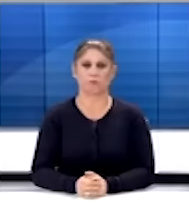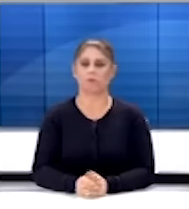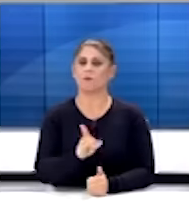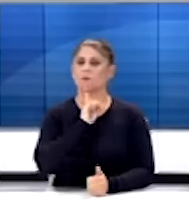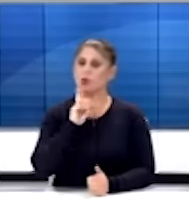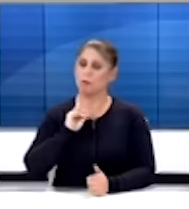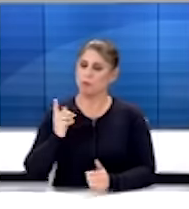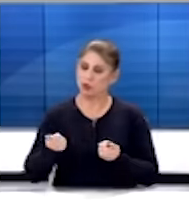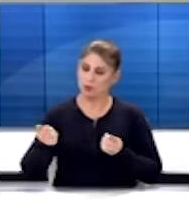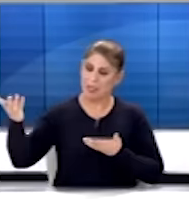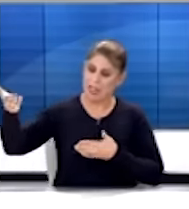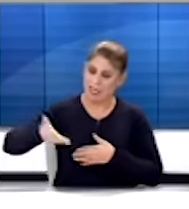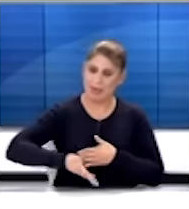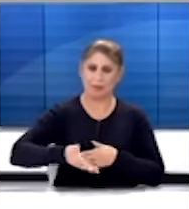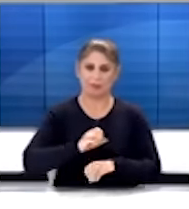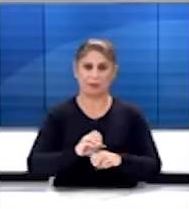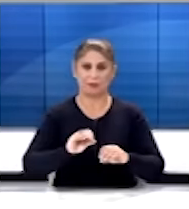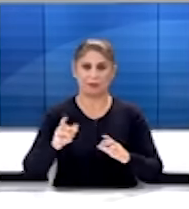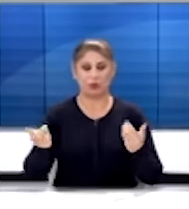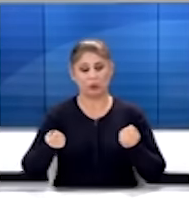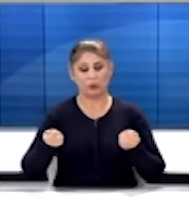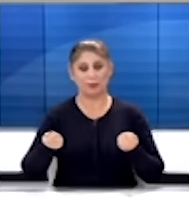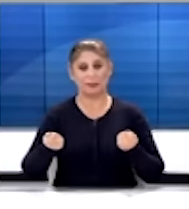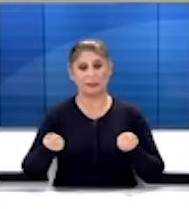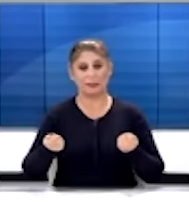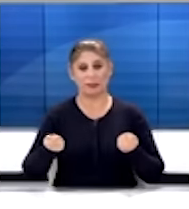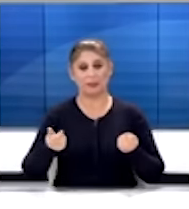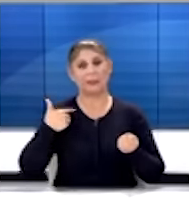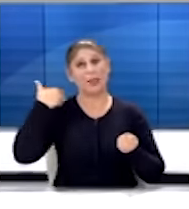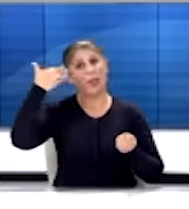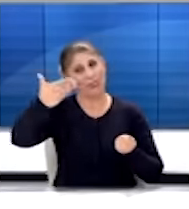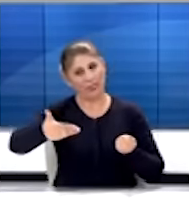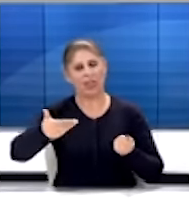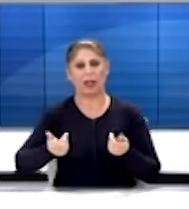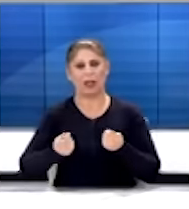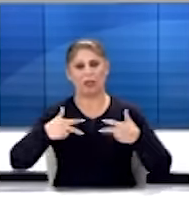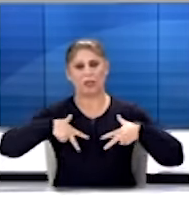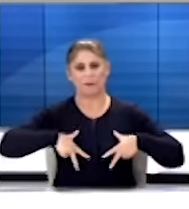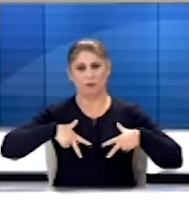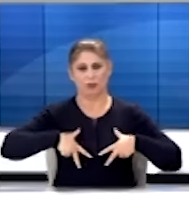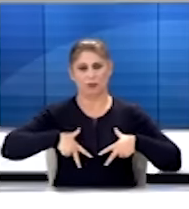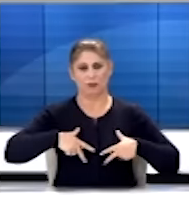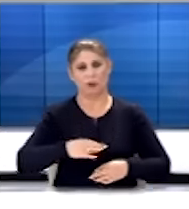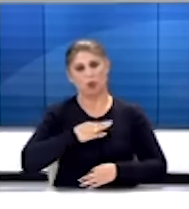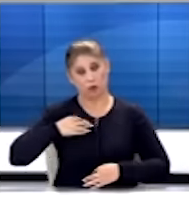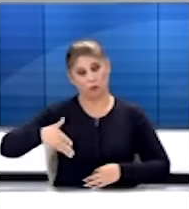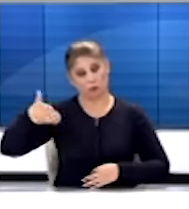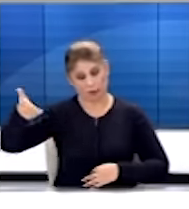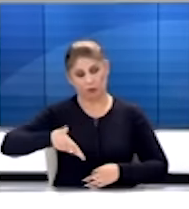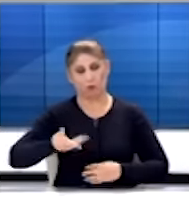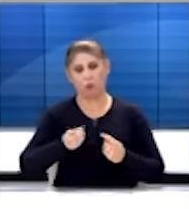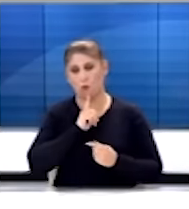εδώ να μας ενημερώσει για το τι μέλη γενέστε ή τι πρόκειται να κάνει η κυβέρνησή του ο κύριος